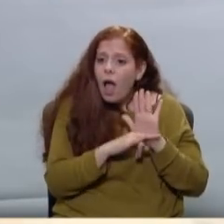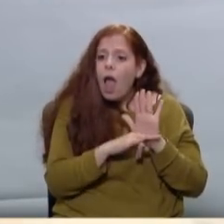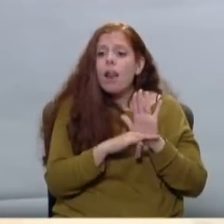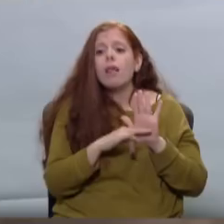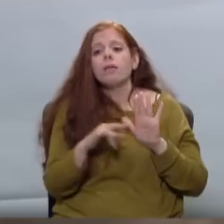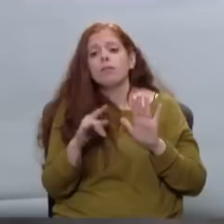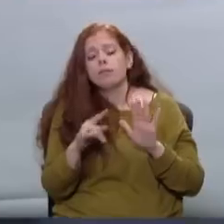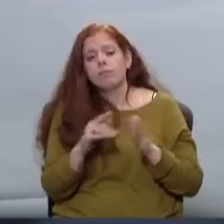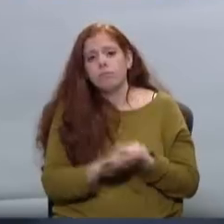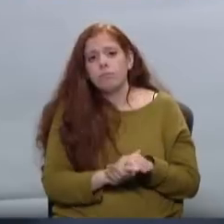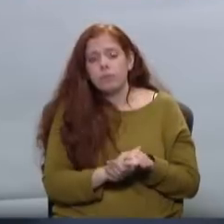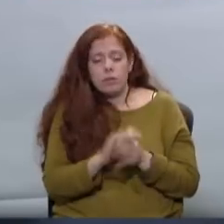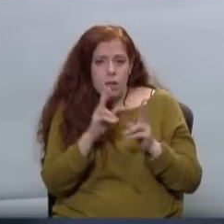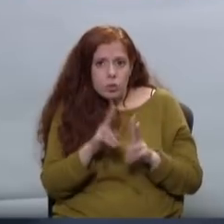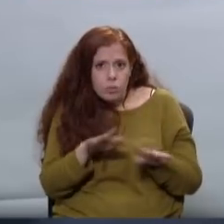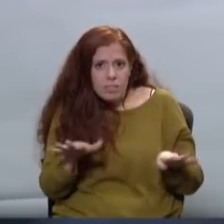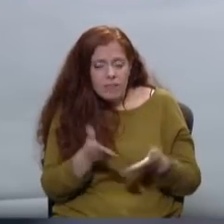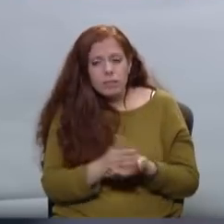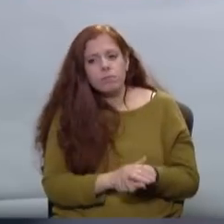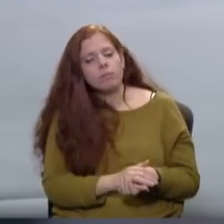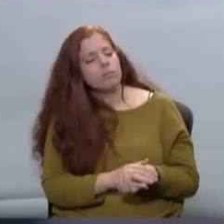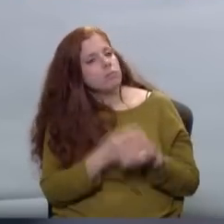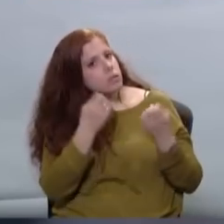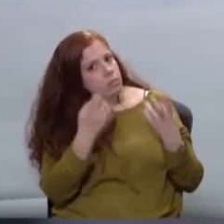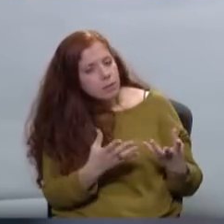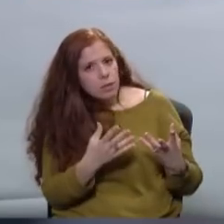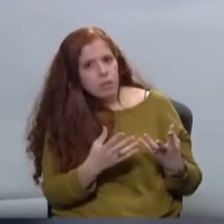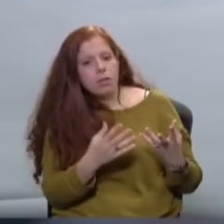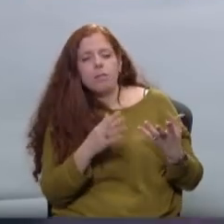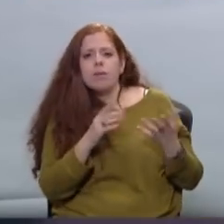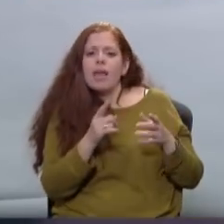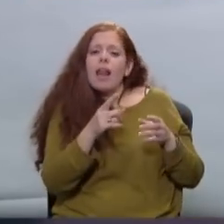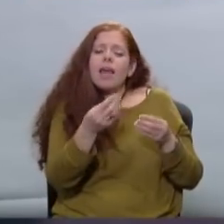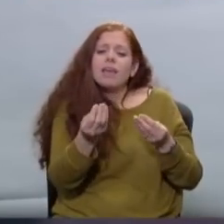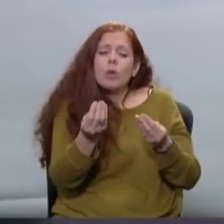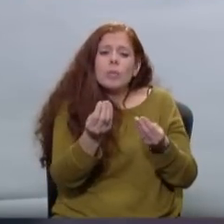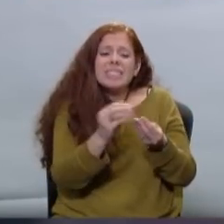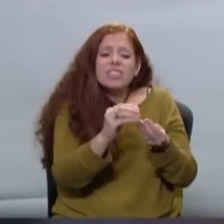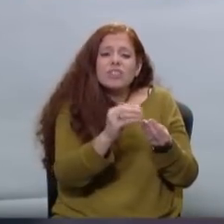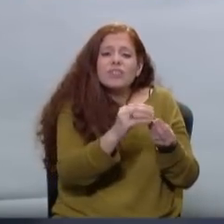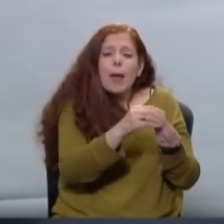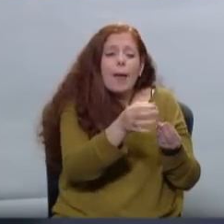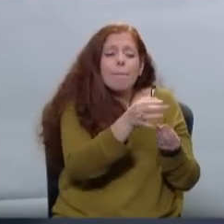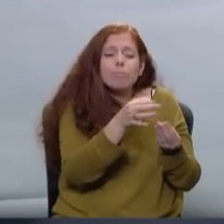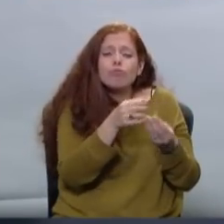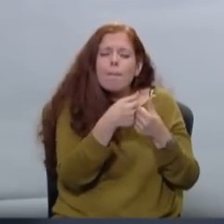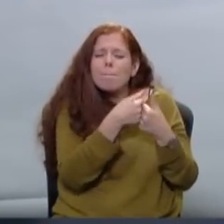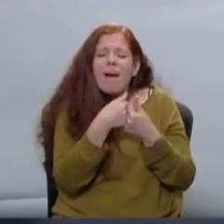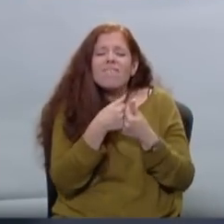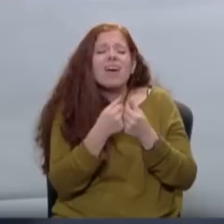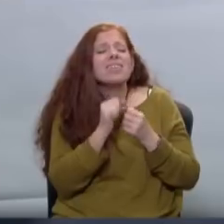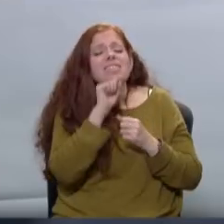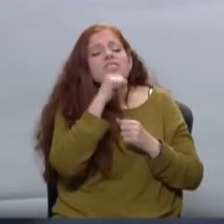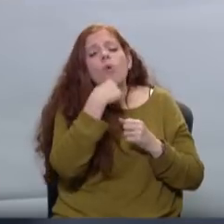to correct this. שמע, זה מדהים, כי אלו הם בעצם ספיחים של מאבק היסטורי של מאות שנים,